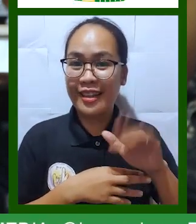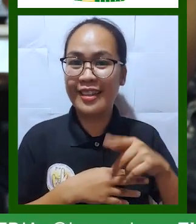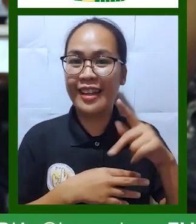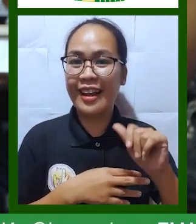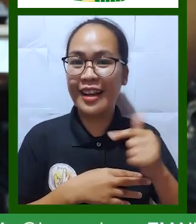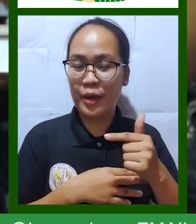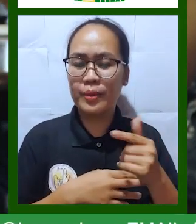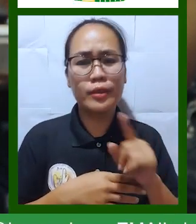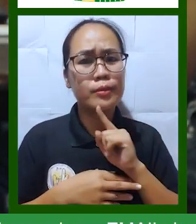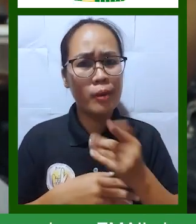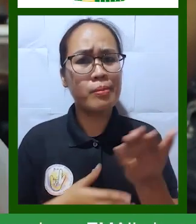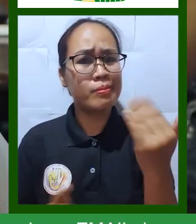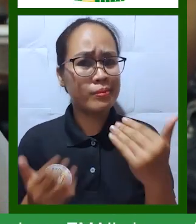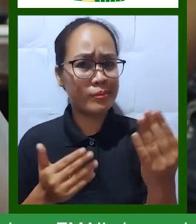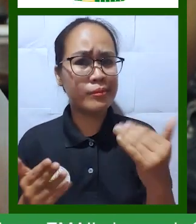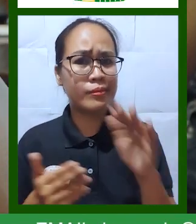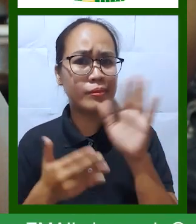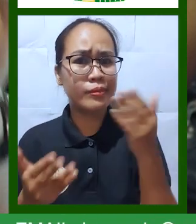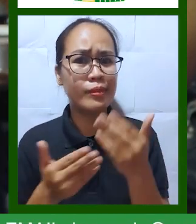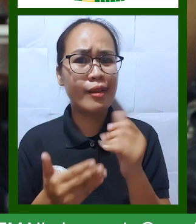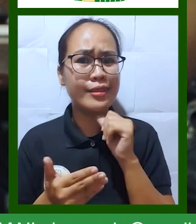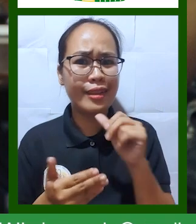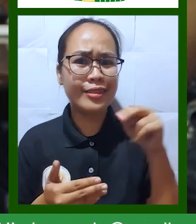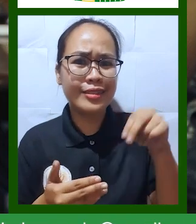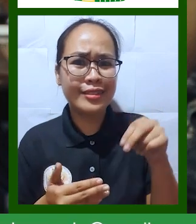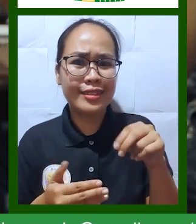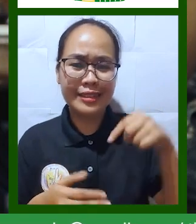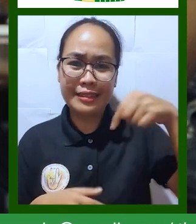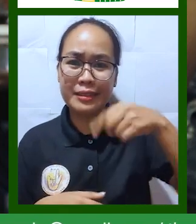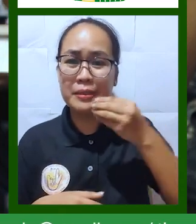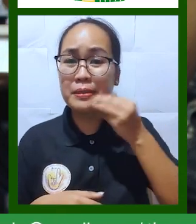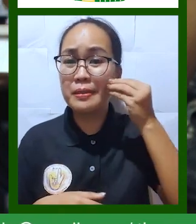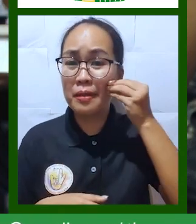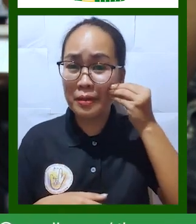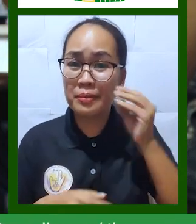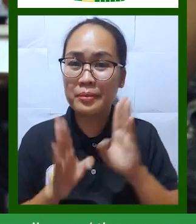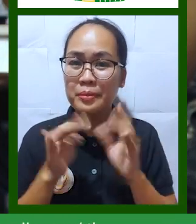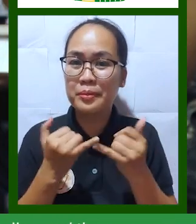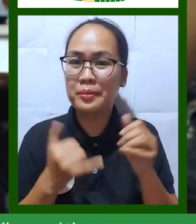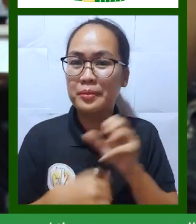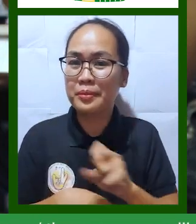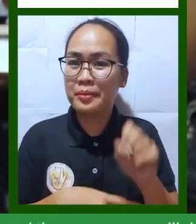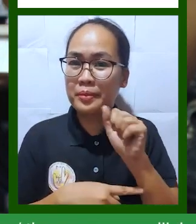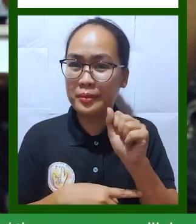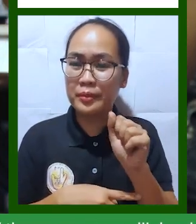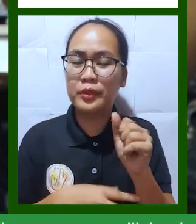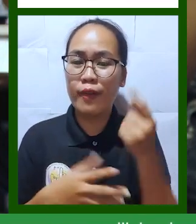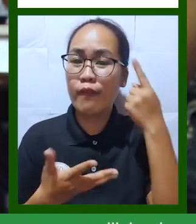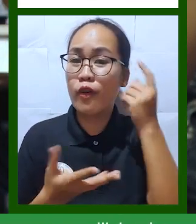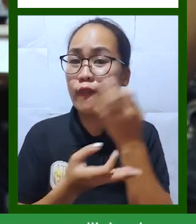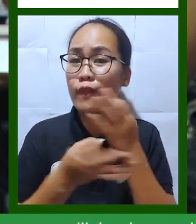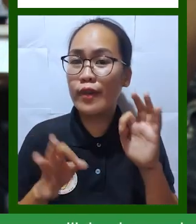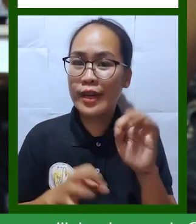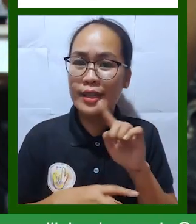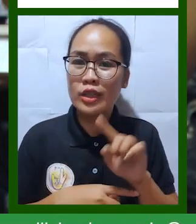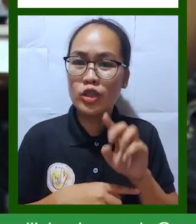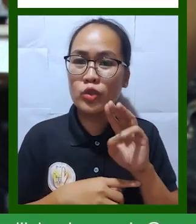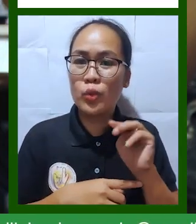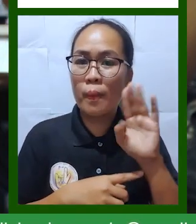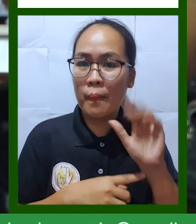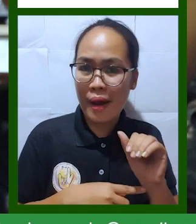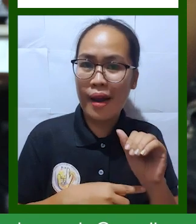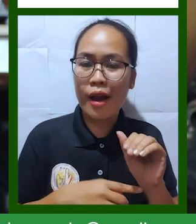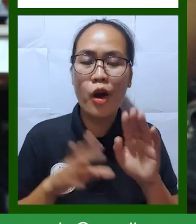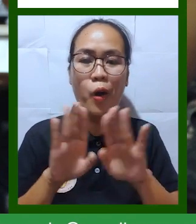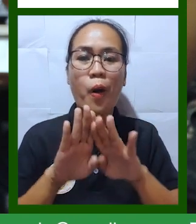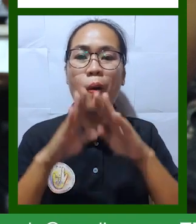we're inviting everyone. No, hindi kailangan na taga-Barangay San Antonio kayo para maka-join po kayo sa ating libreng Zumba sessions. This